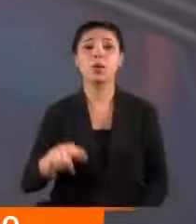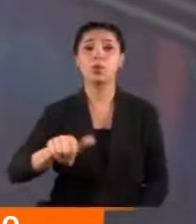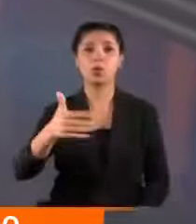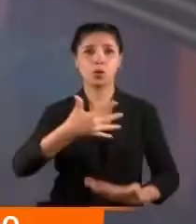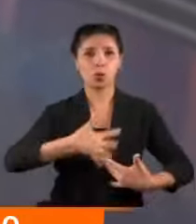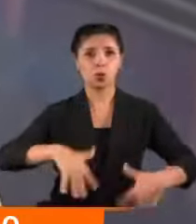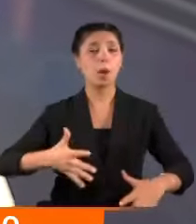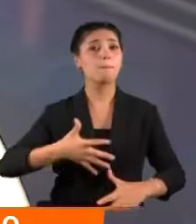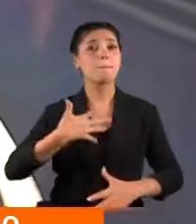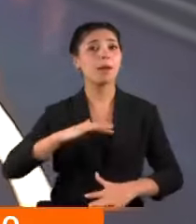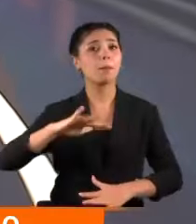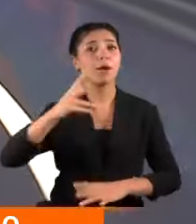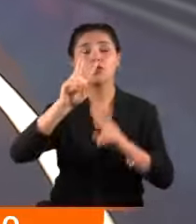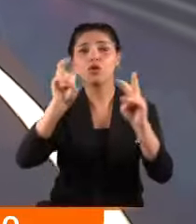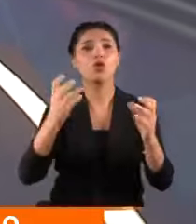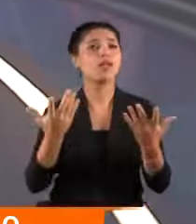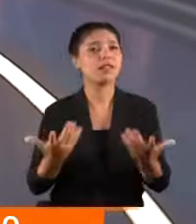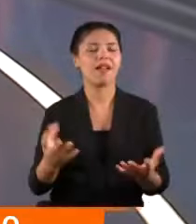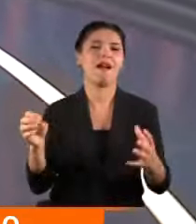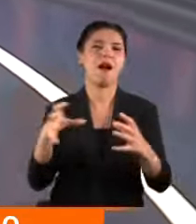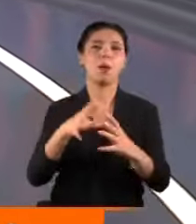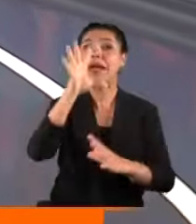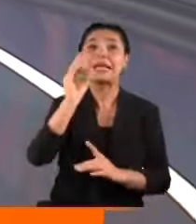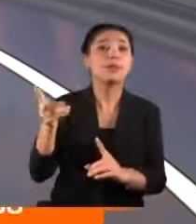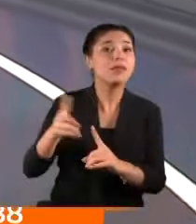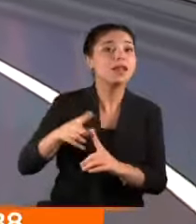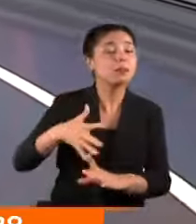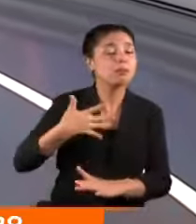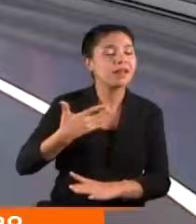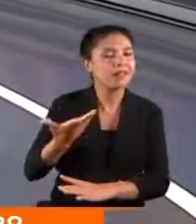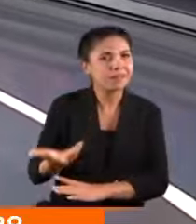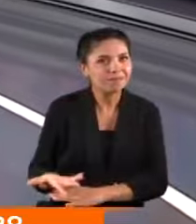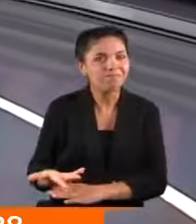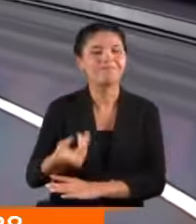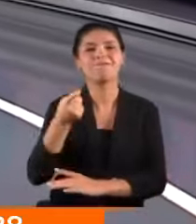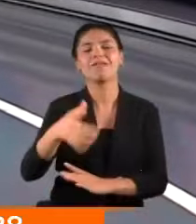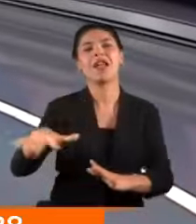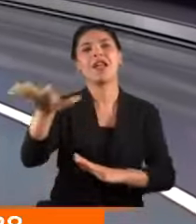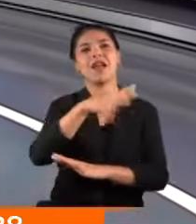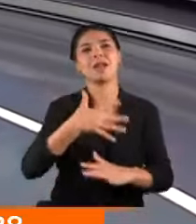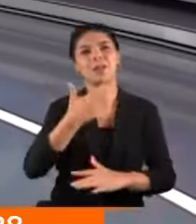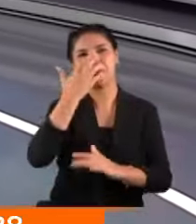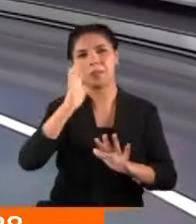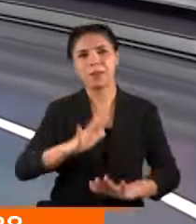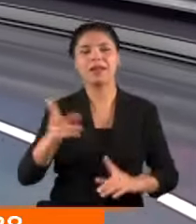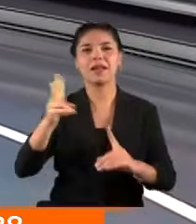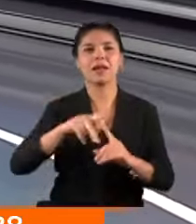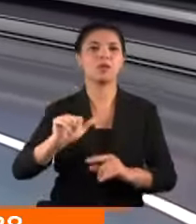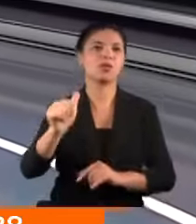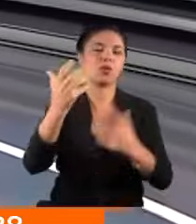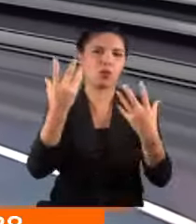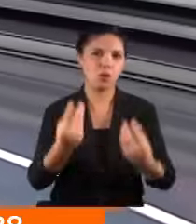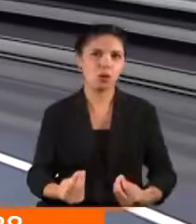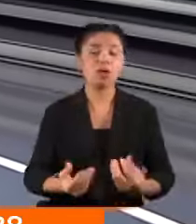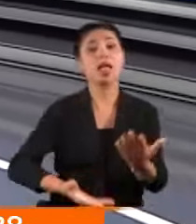Bugünkü törende merak edilen bir diğer başlık da AK Parti'ye kimlerin katılacağı sorusuydu. Bir süredir merakla beklenen katılımlar bugün